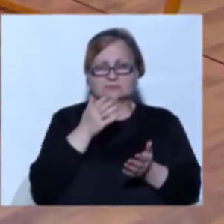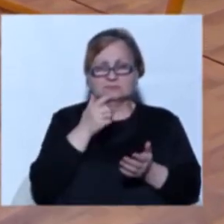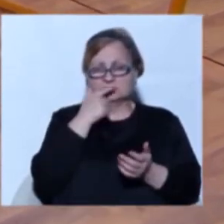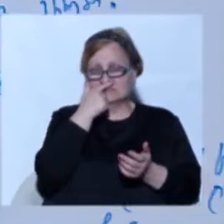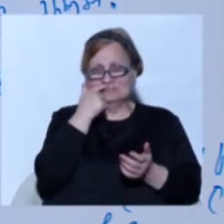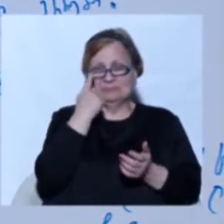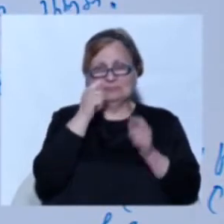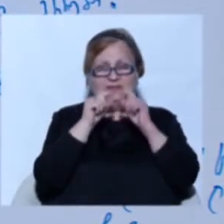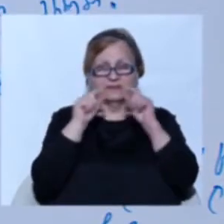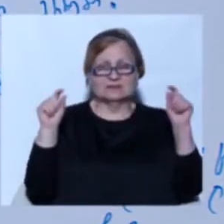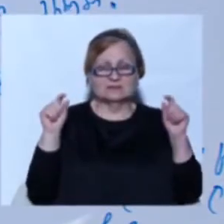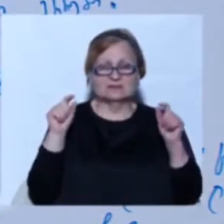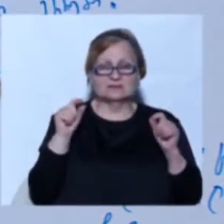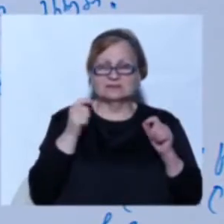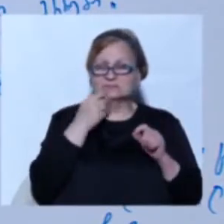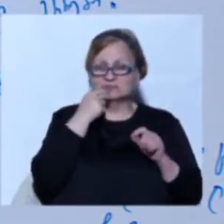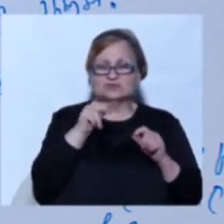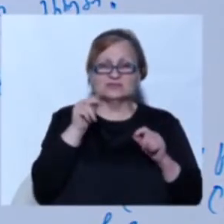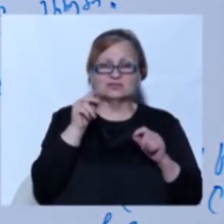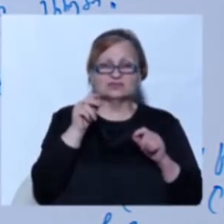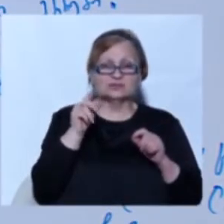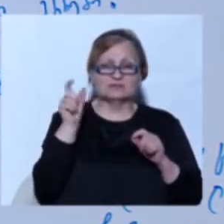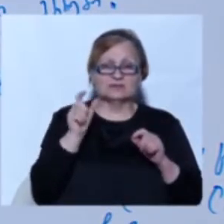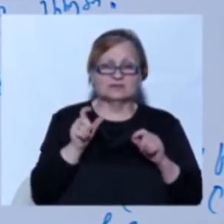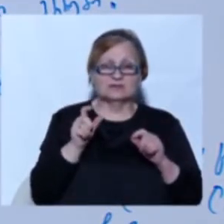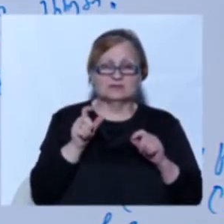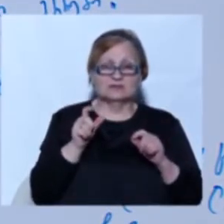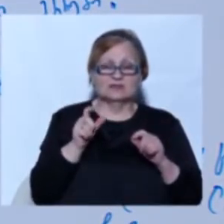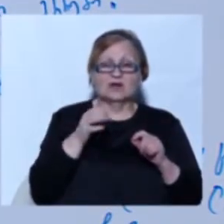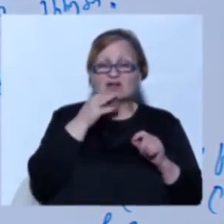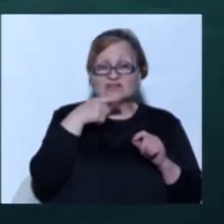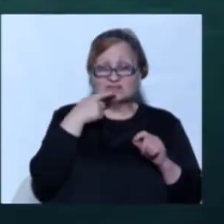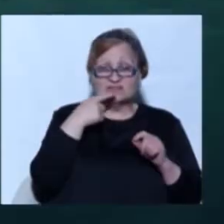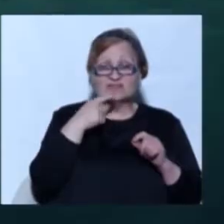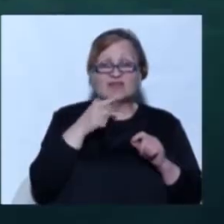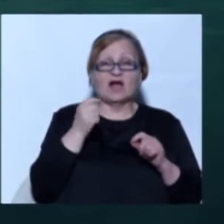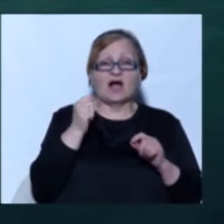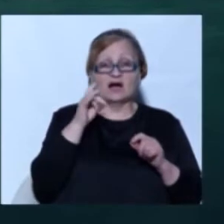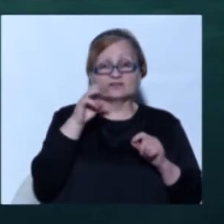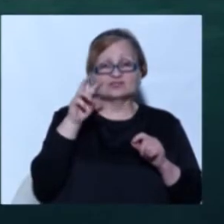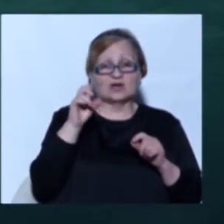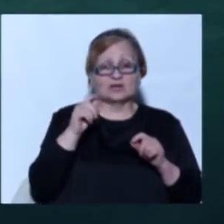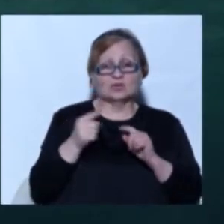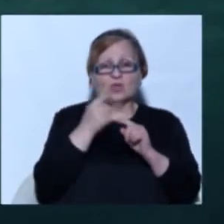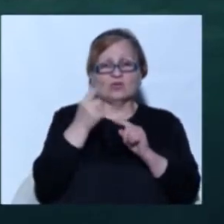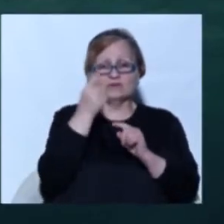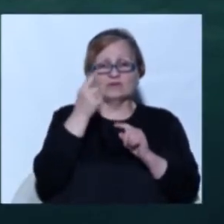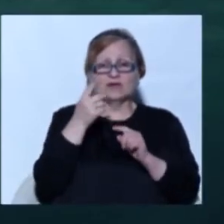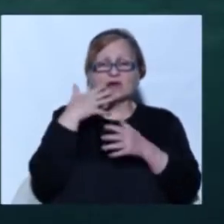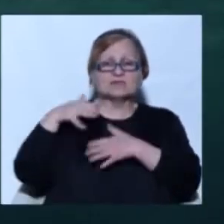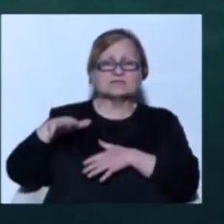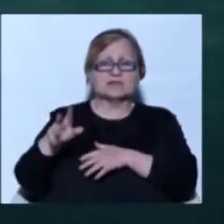ერთ სტროფიანი მისი ლექსი შესანიშნავი. Თქვი არ ჯაკელო ხვი არა, ქსანზე ვინ